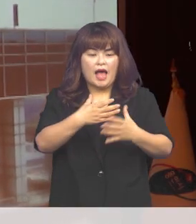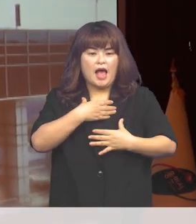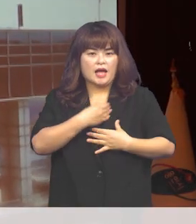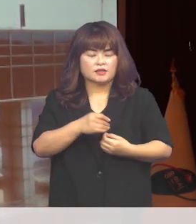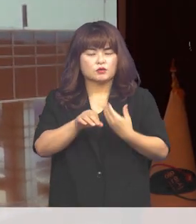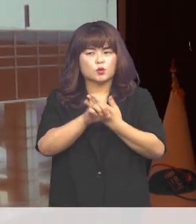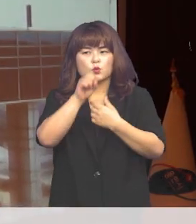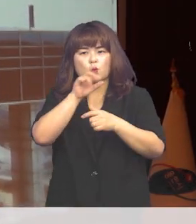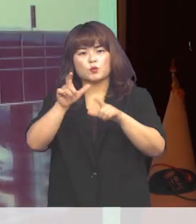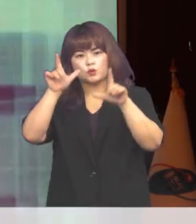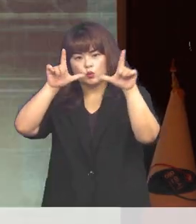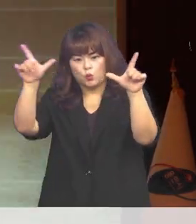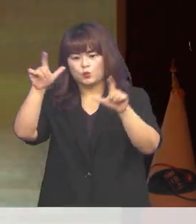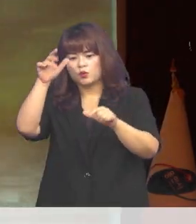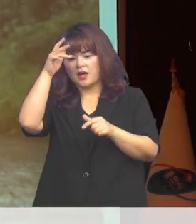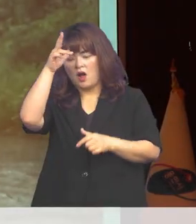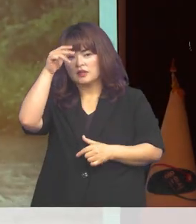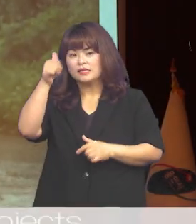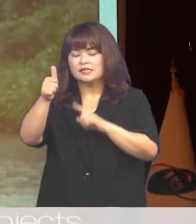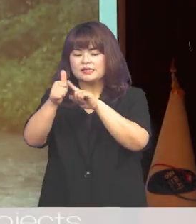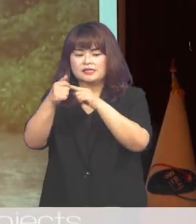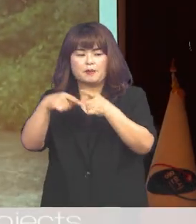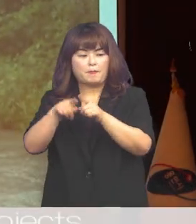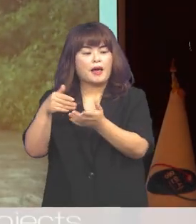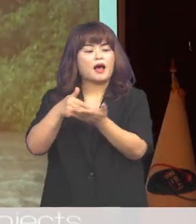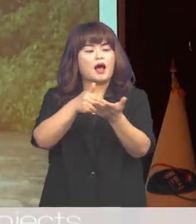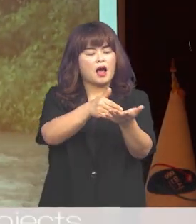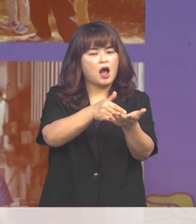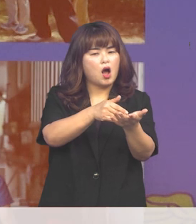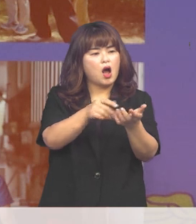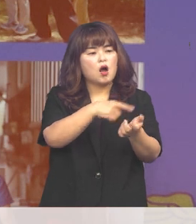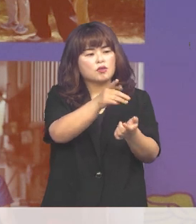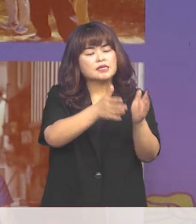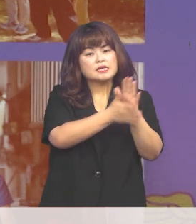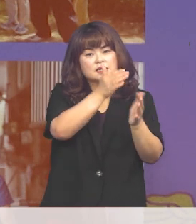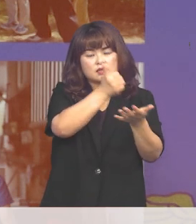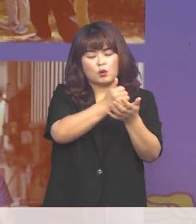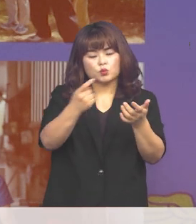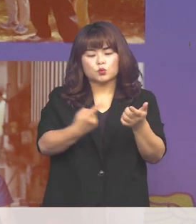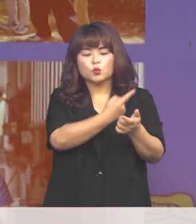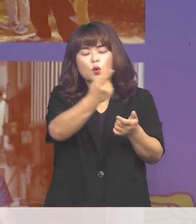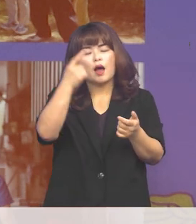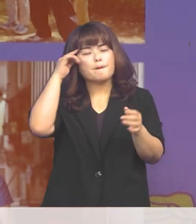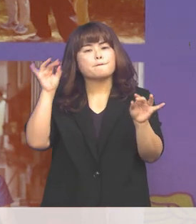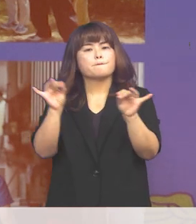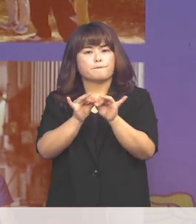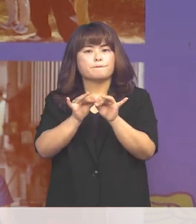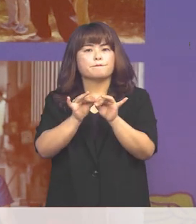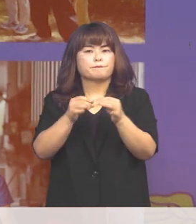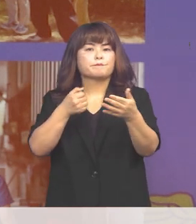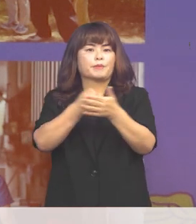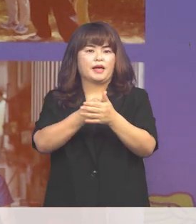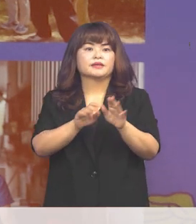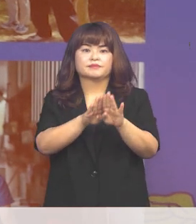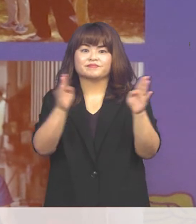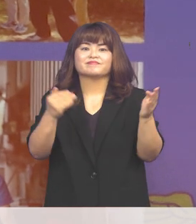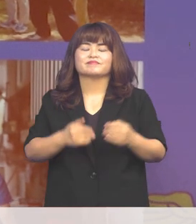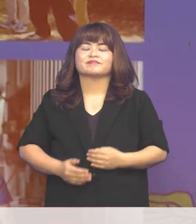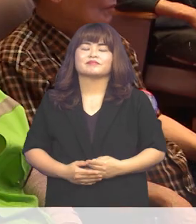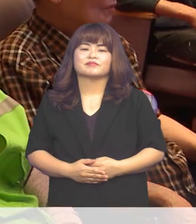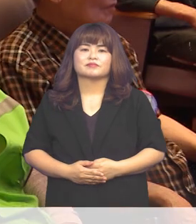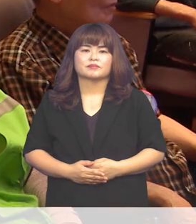김성구 용인동부경찰서장의 제안에 이 시장을 비롯해 참석 기관장들의 만장일치로 추진됐습니다.